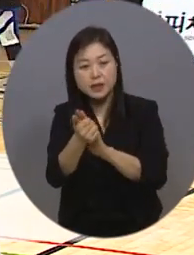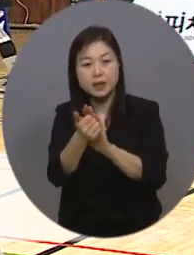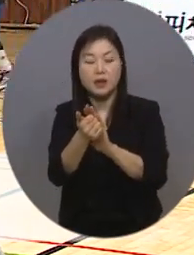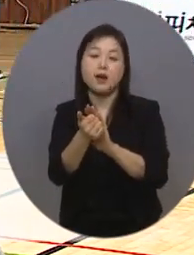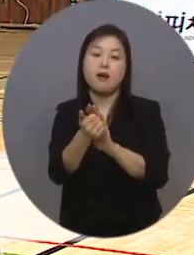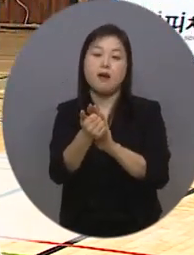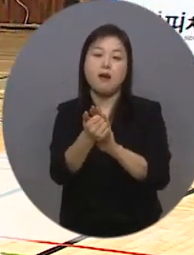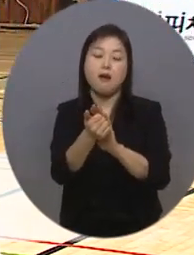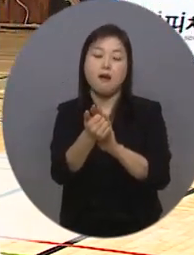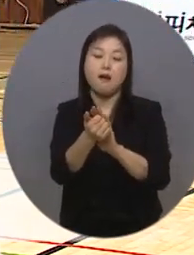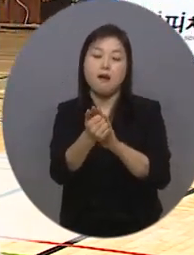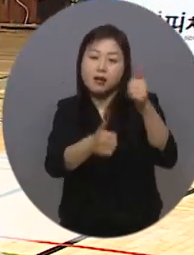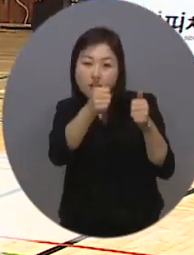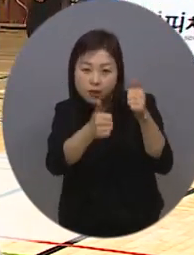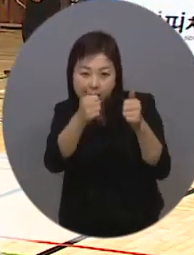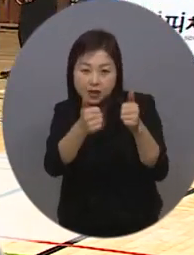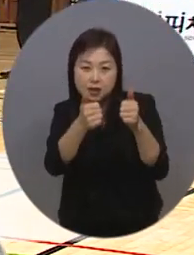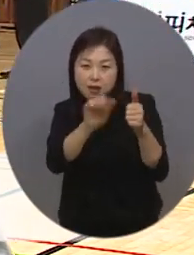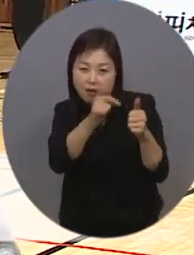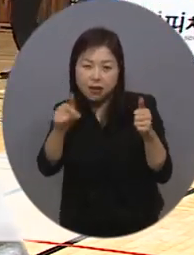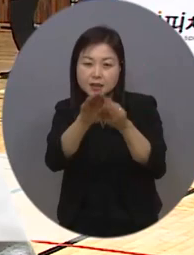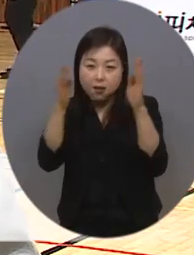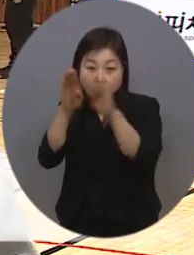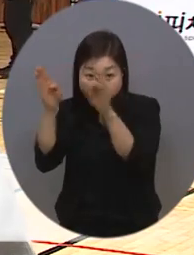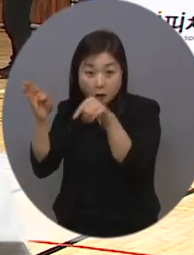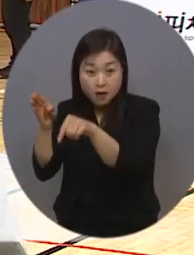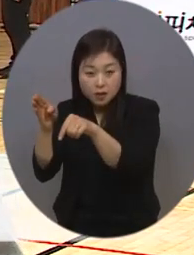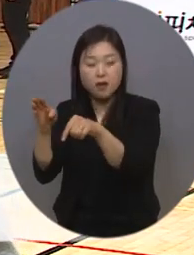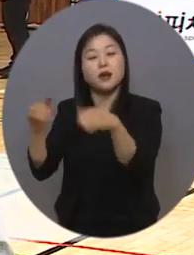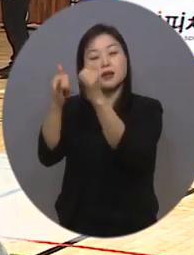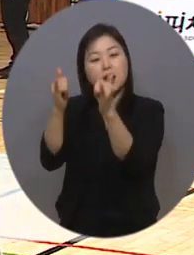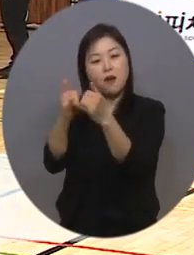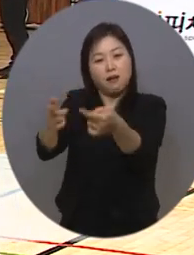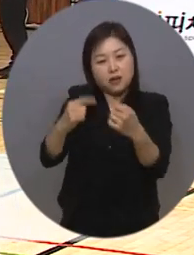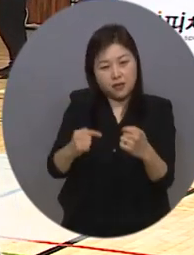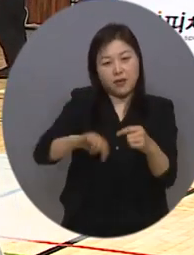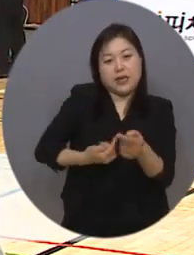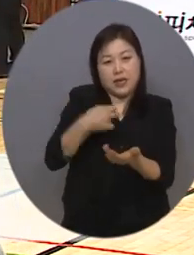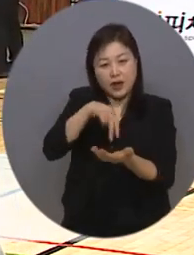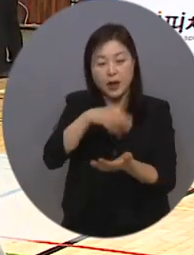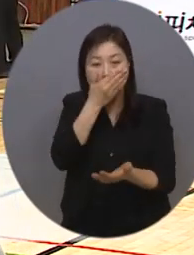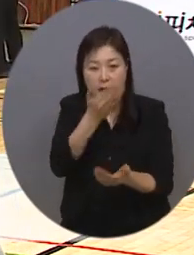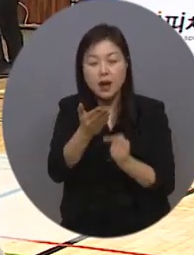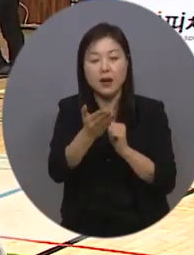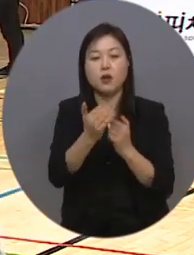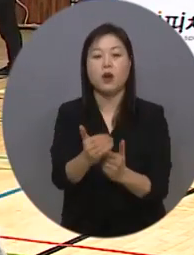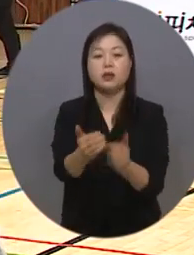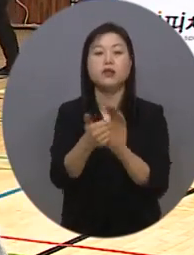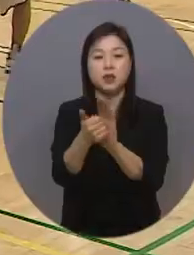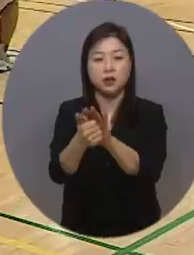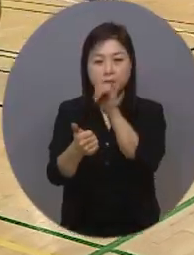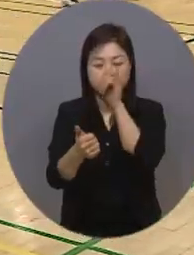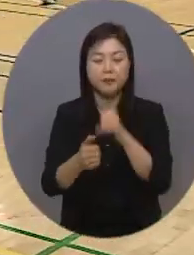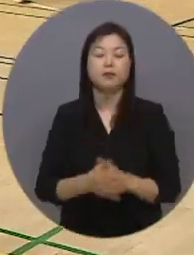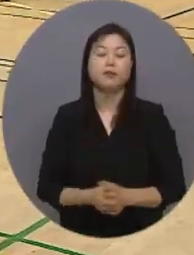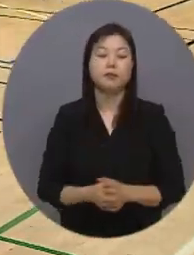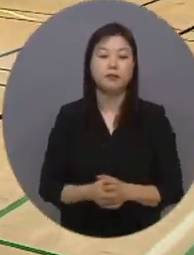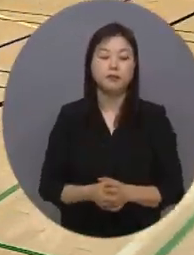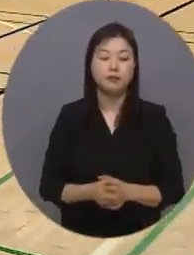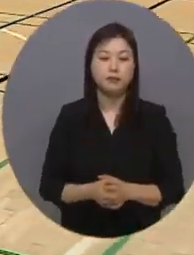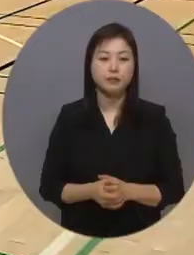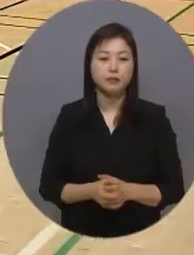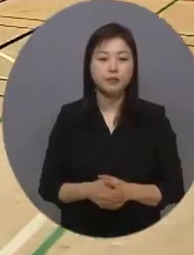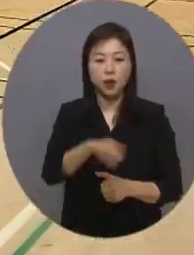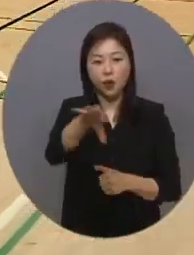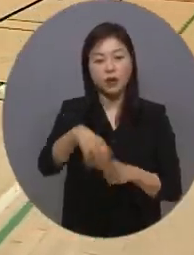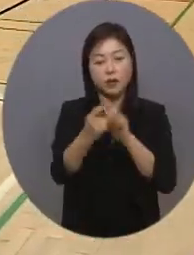대회 같은 것들을 이제 열어주면서 그분들이 이제 사회적으로 이제 자립을 할 수 있는 과정을 지원하고 현장에서